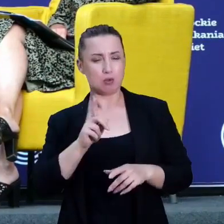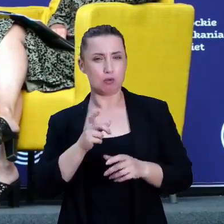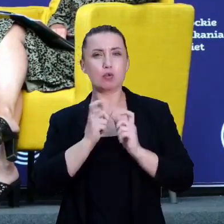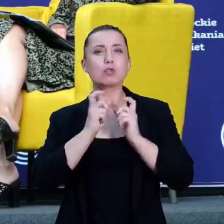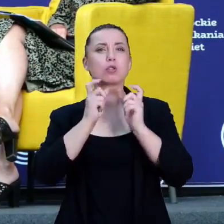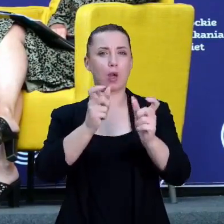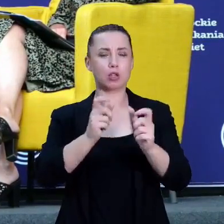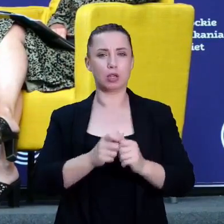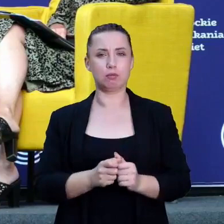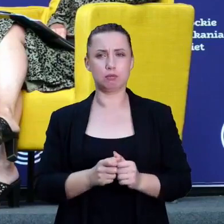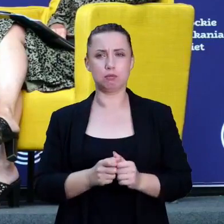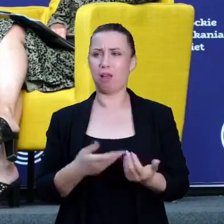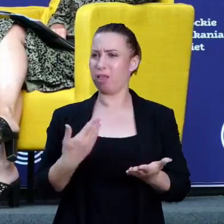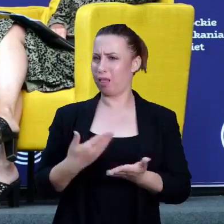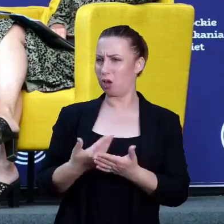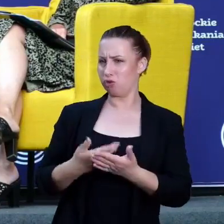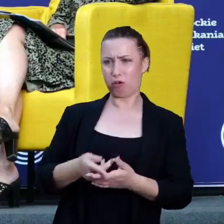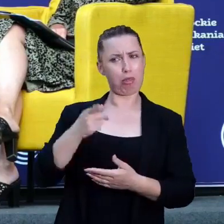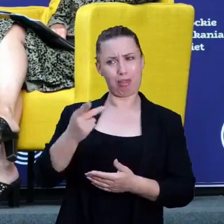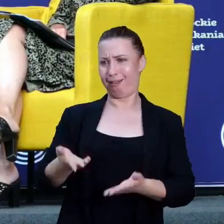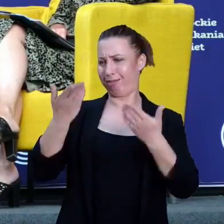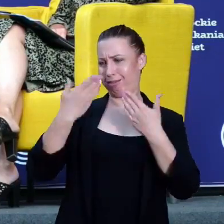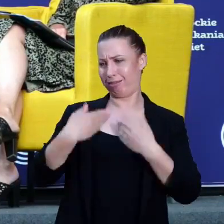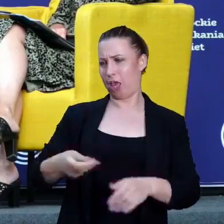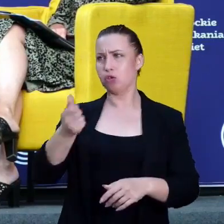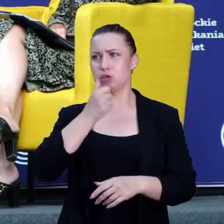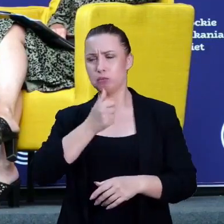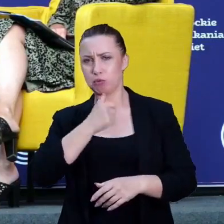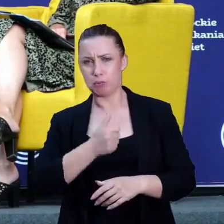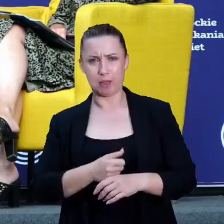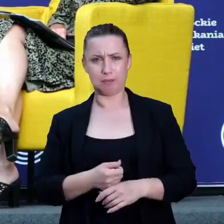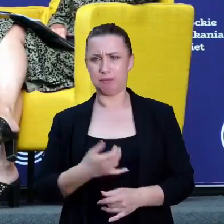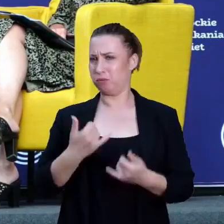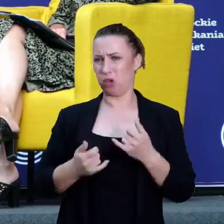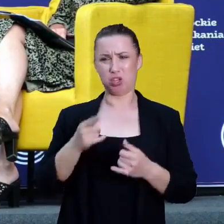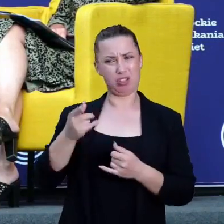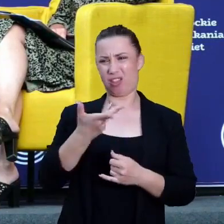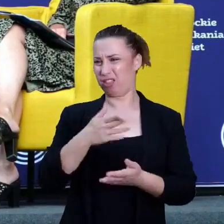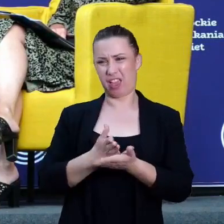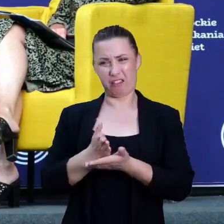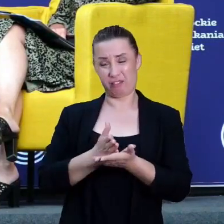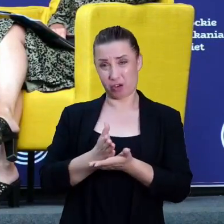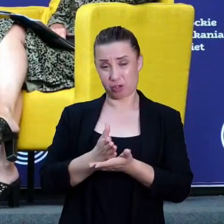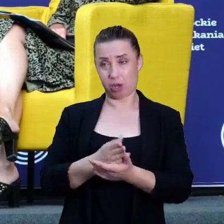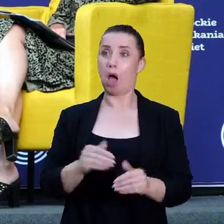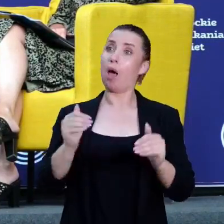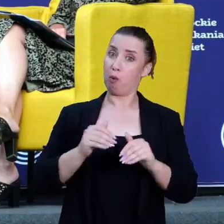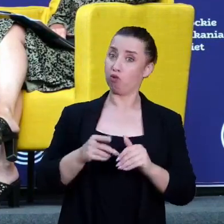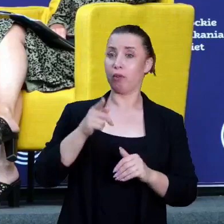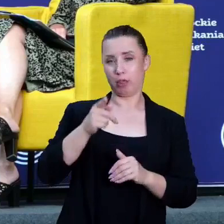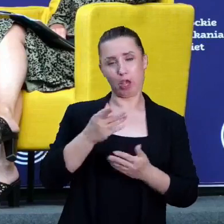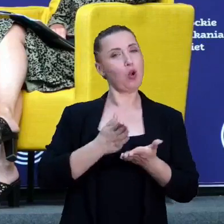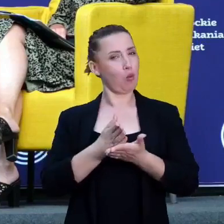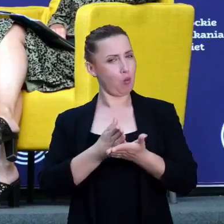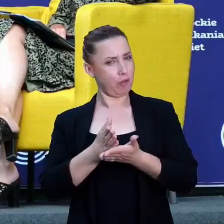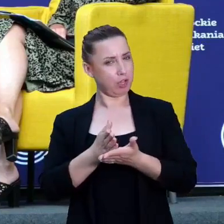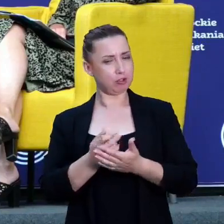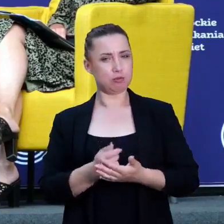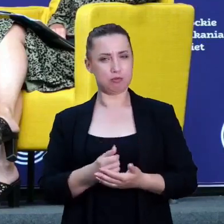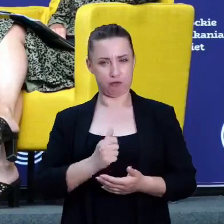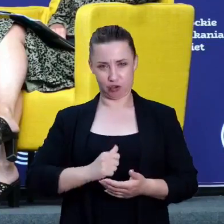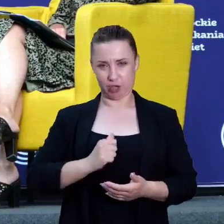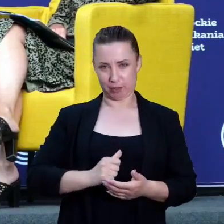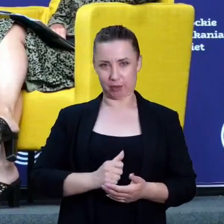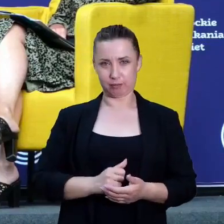jeżeli powiesz, że nie spróbujesz, nie masz to wiary w to, no to może się to nie udać. A gdybyś tak uwierzyła, wysłała właśnie te